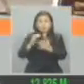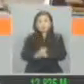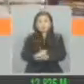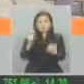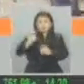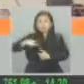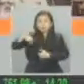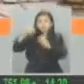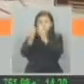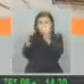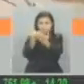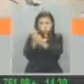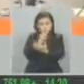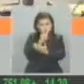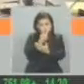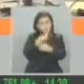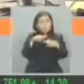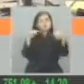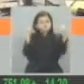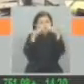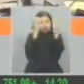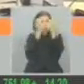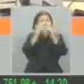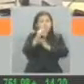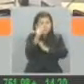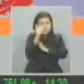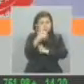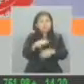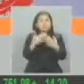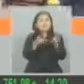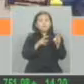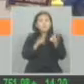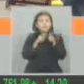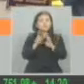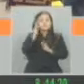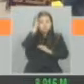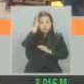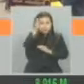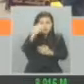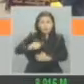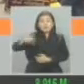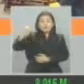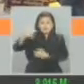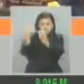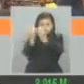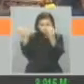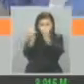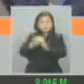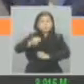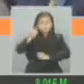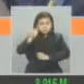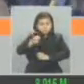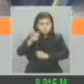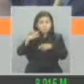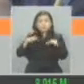ฐธรรมนูญก็เห็นว่าไม่ขัดหรือแย้งกับรัฐธรรมนูญค่ะซึ่งกระบวนการจากนี้นะคะทางศาลรัฐธรรมนูญเองก็ควรจะต้องส่ง